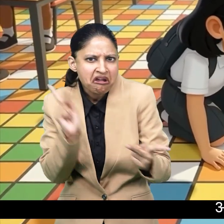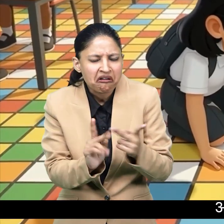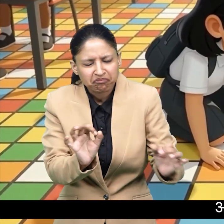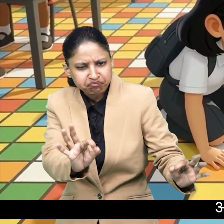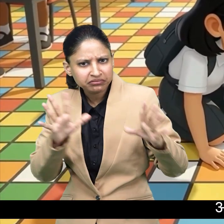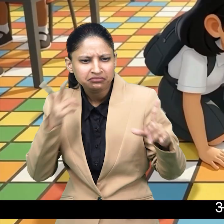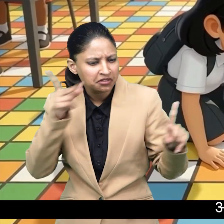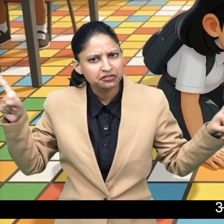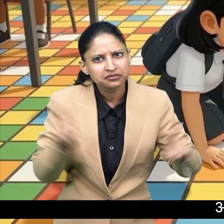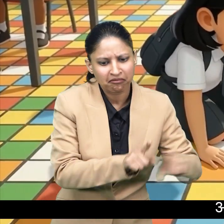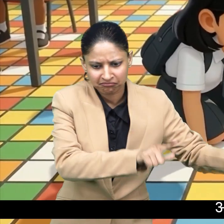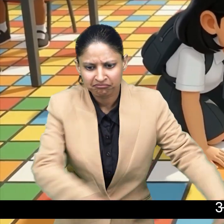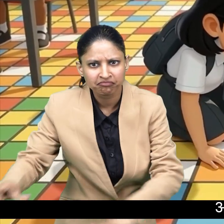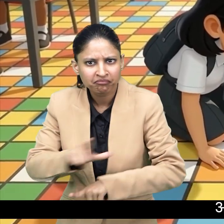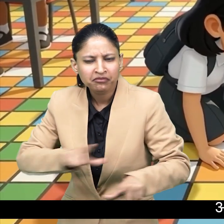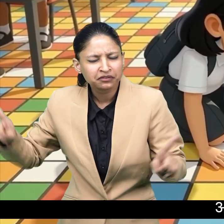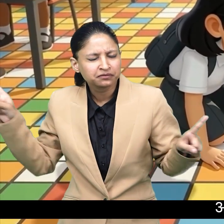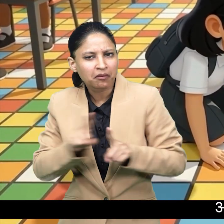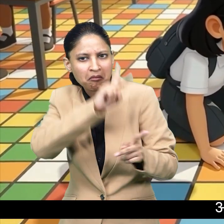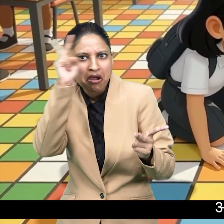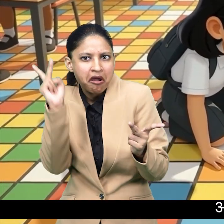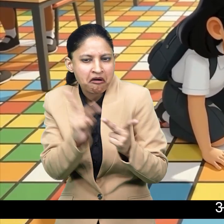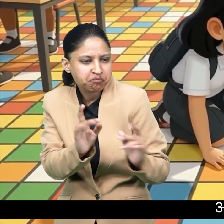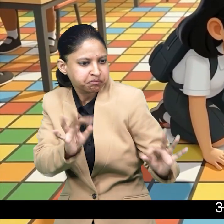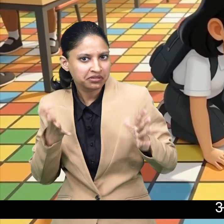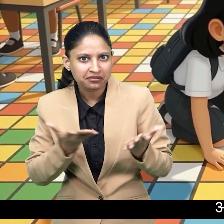अगदी परिपूर्ण फरशीसारखे.